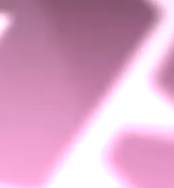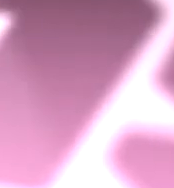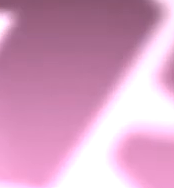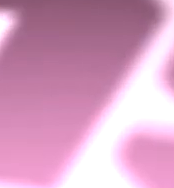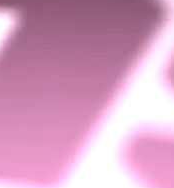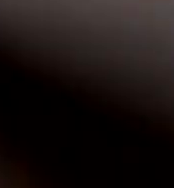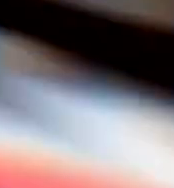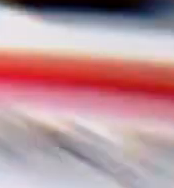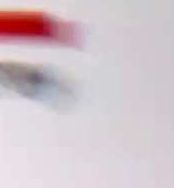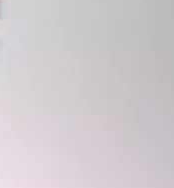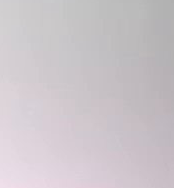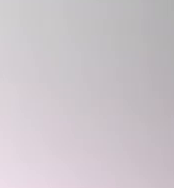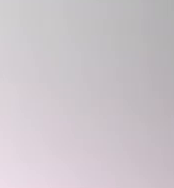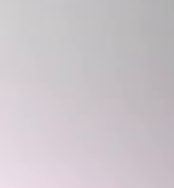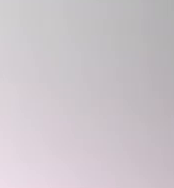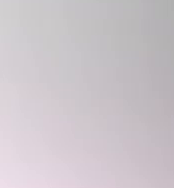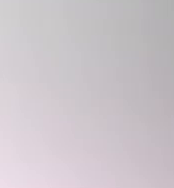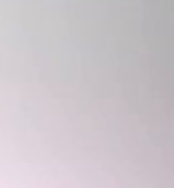hendaknya